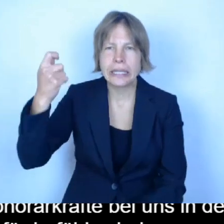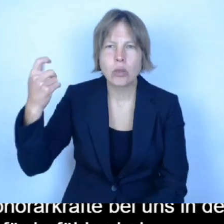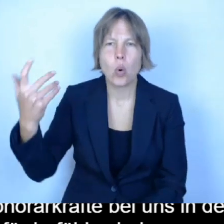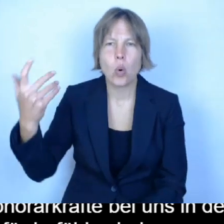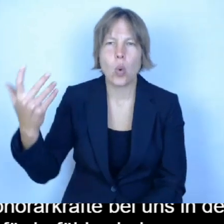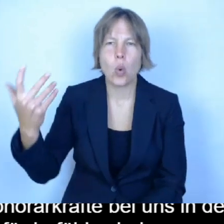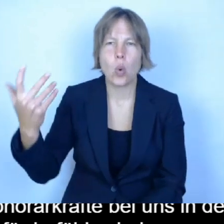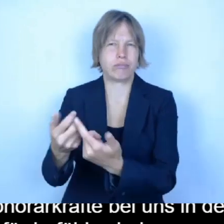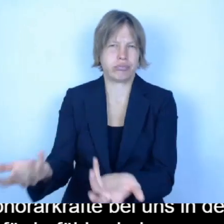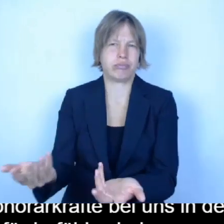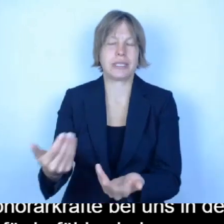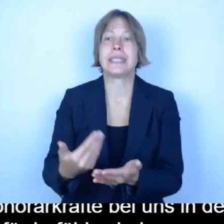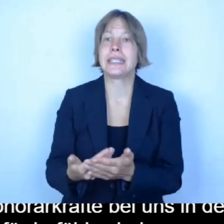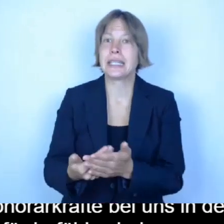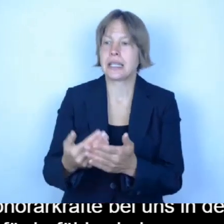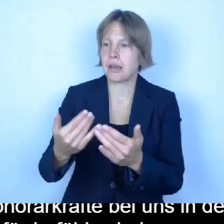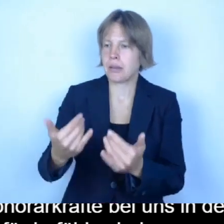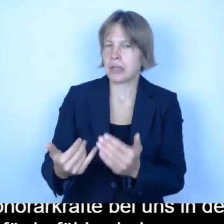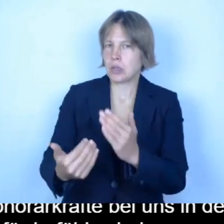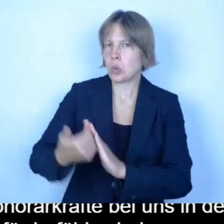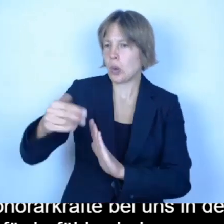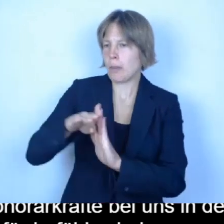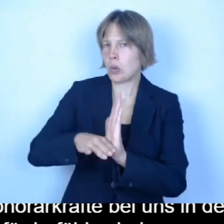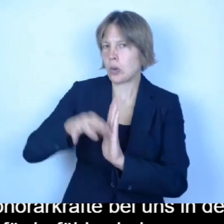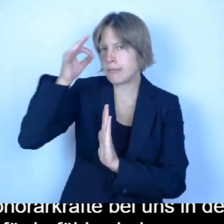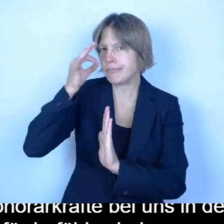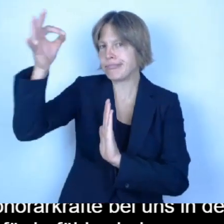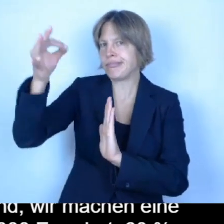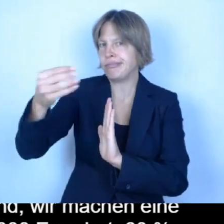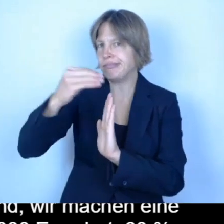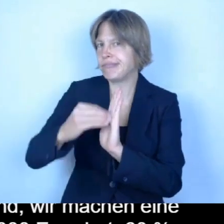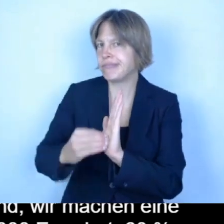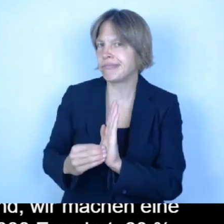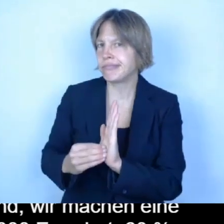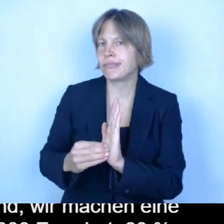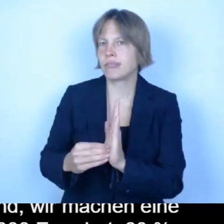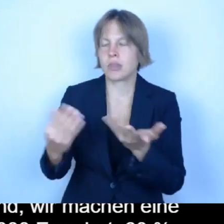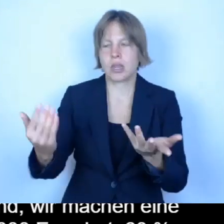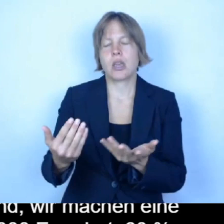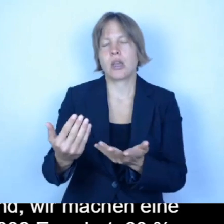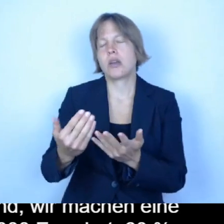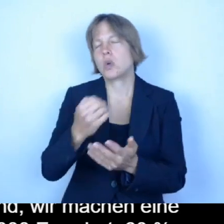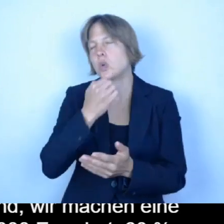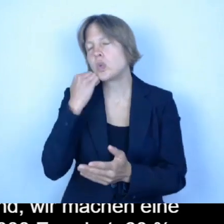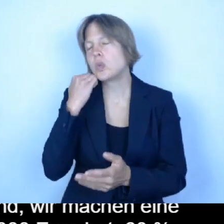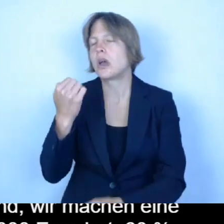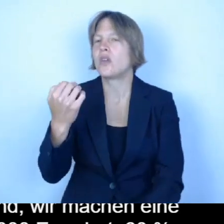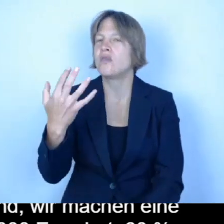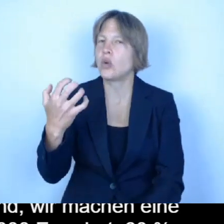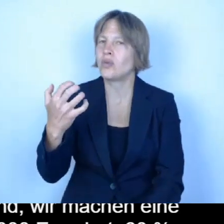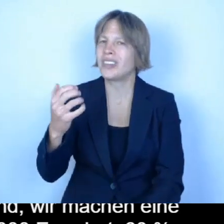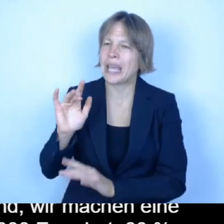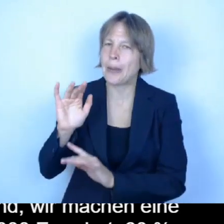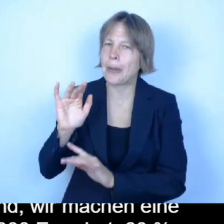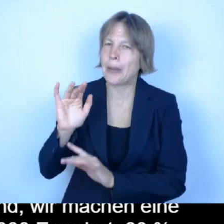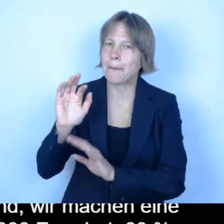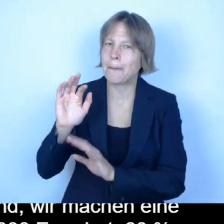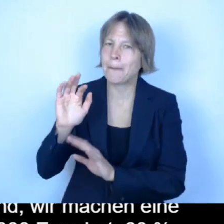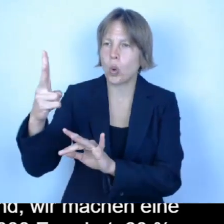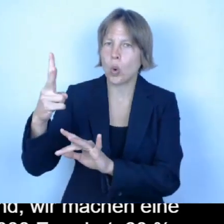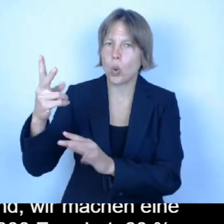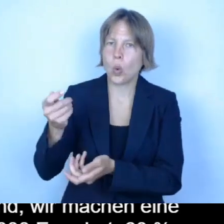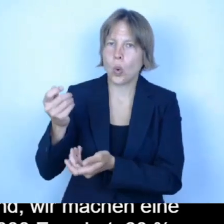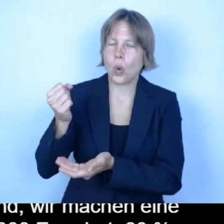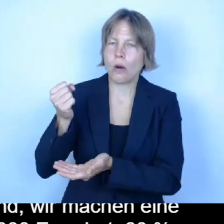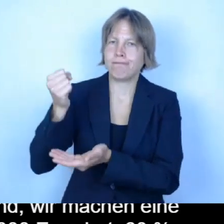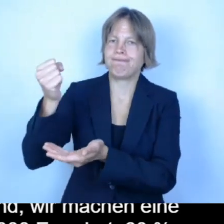aufgelegt an der Stelle, das wir machen. Das sind um die 50 Millionen Euro dann, die unterstützt werden. Davon werden dann 700 kleinere und